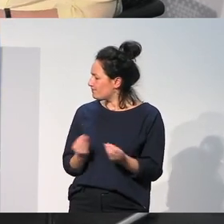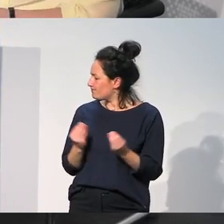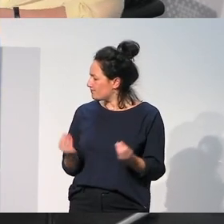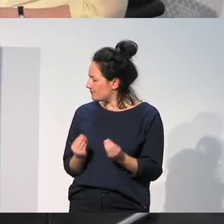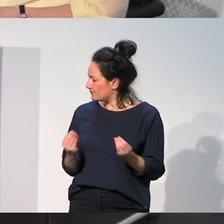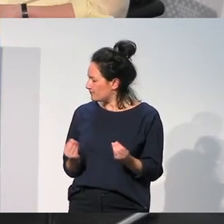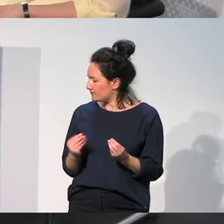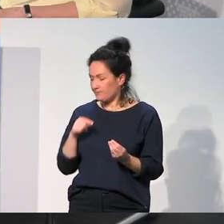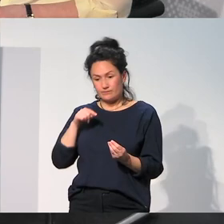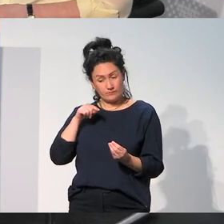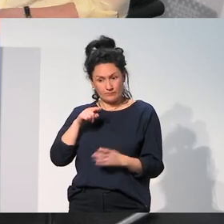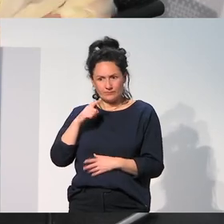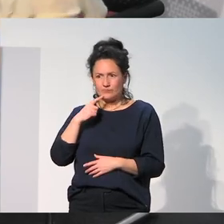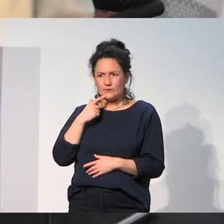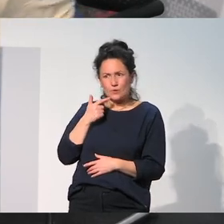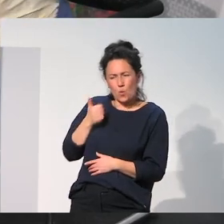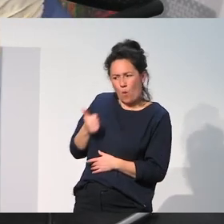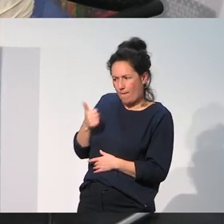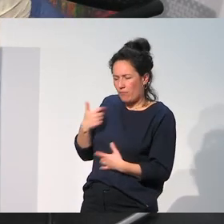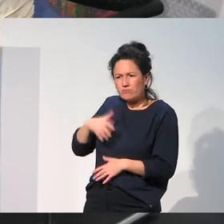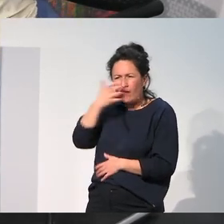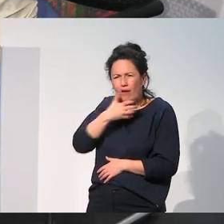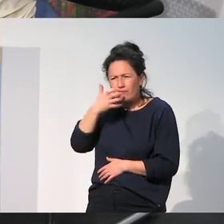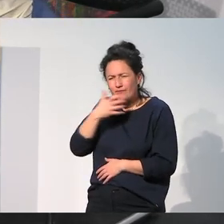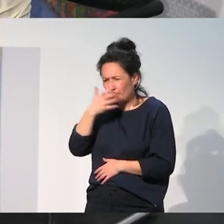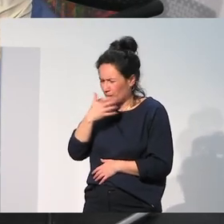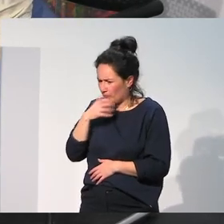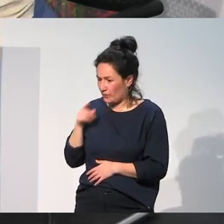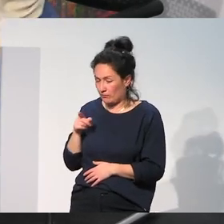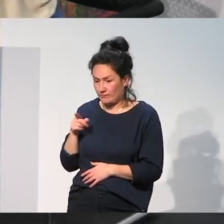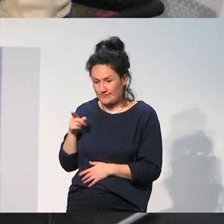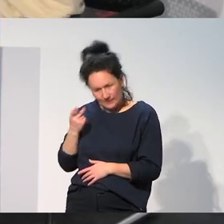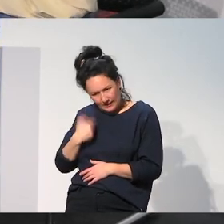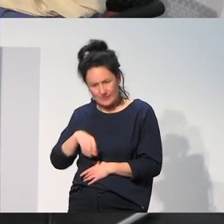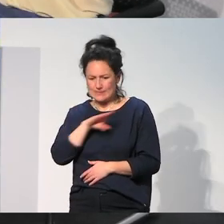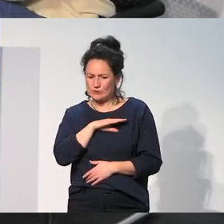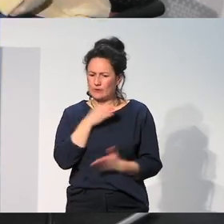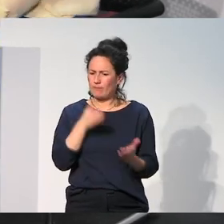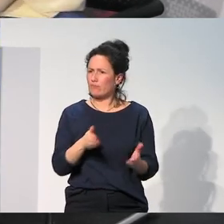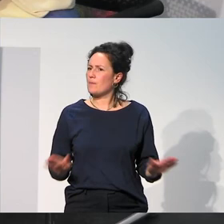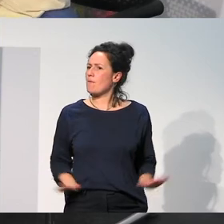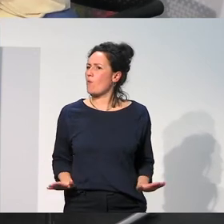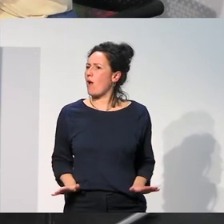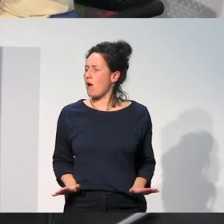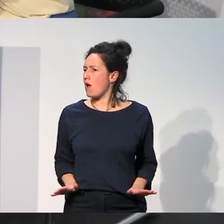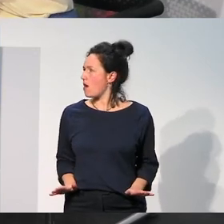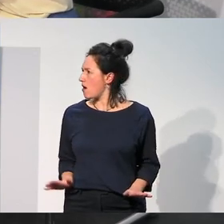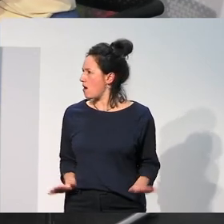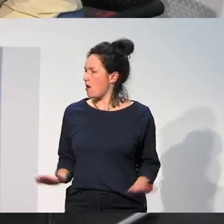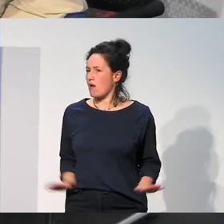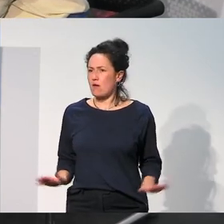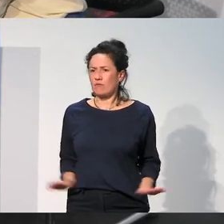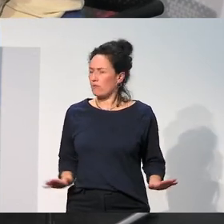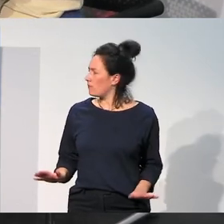pour lui, c'est effectivement terrible. Il a la responsabilité de l'oiseau. Mais c'est surtout le fait de... Vous